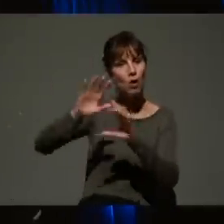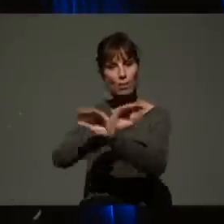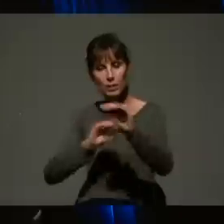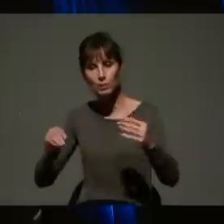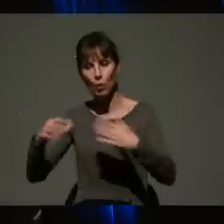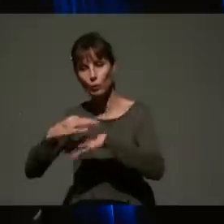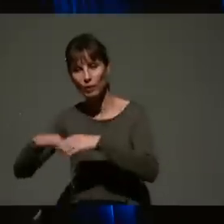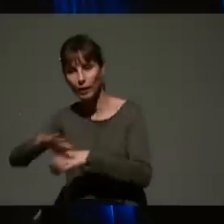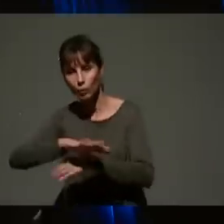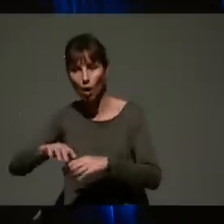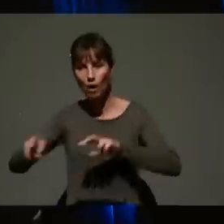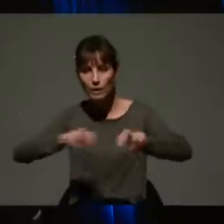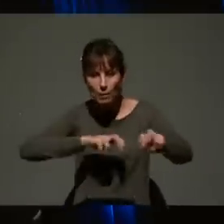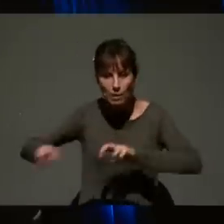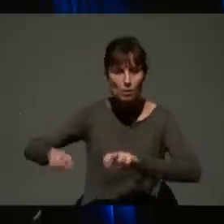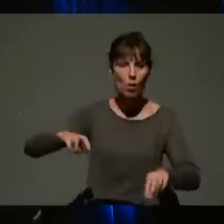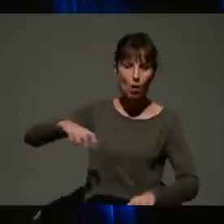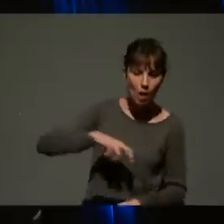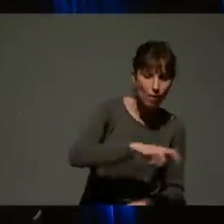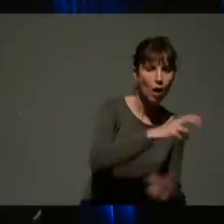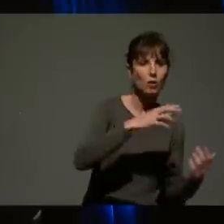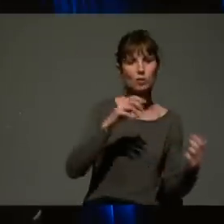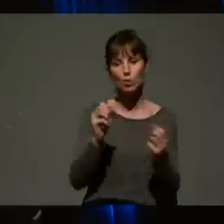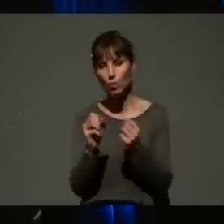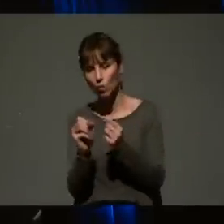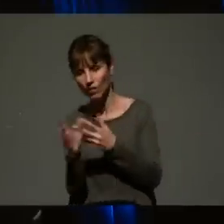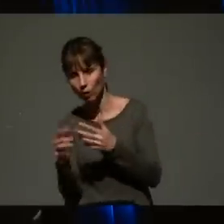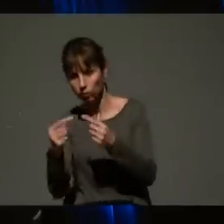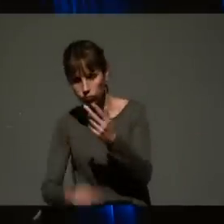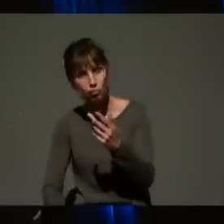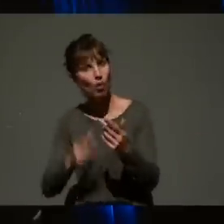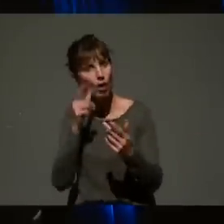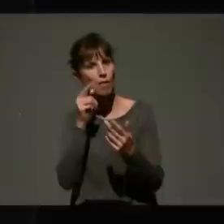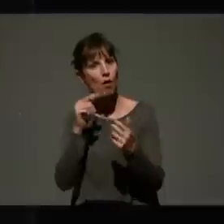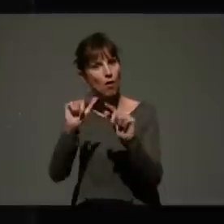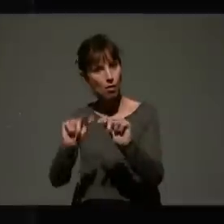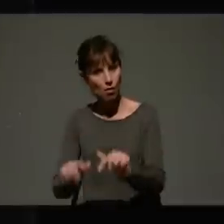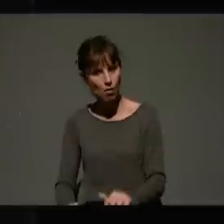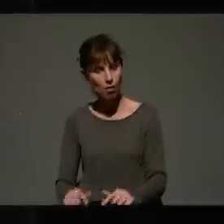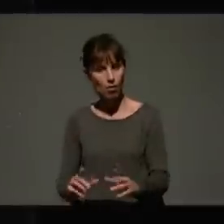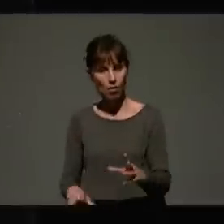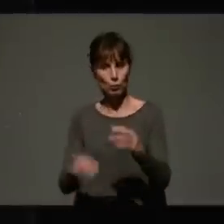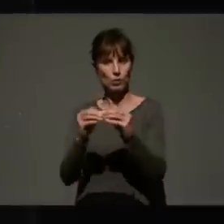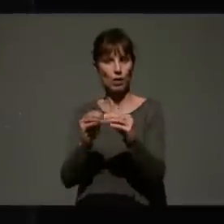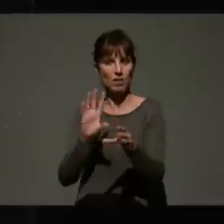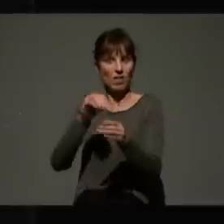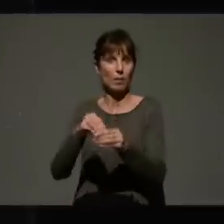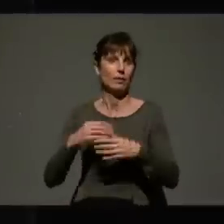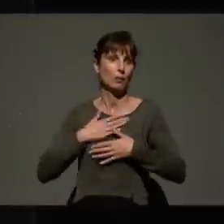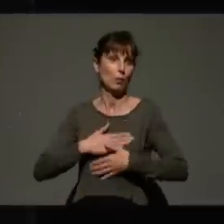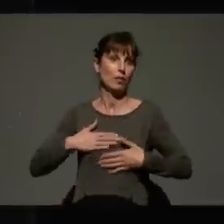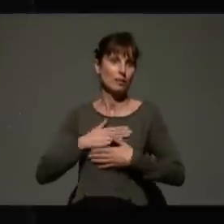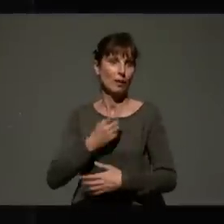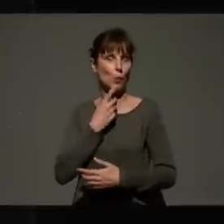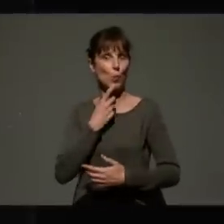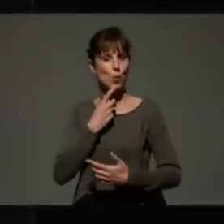territoire, le mode de déplacement, la marche, le vélo, tout ça, ça fait partie du plaisir et du goût de l'activité physique. Si vous ne